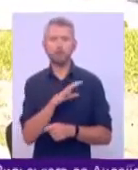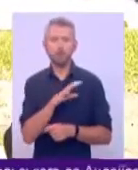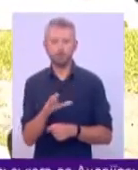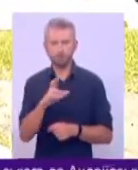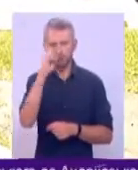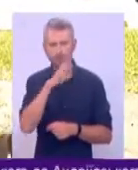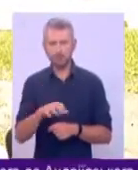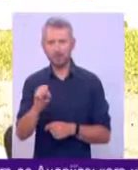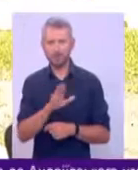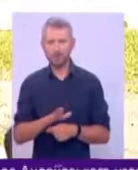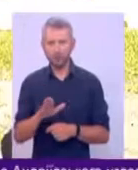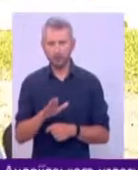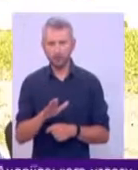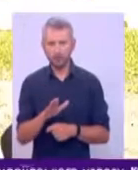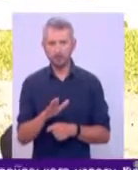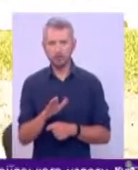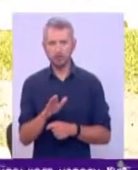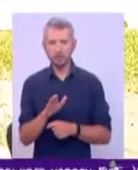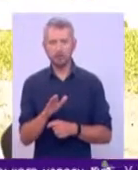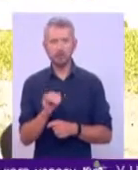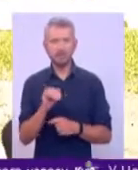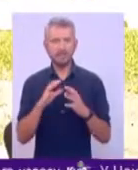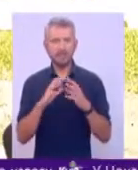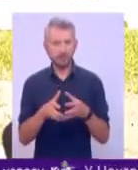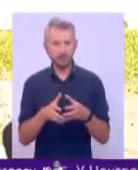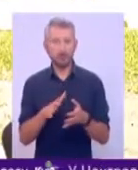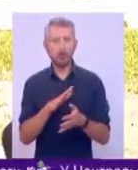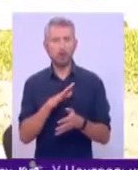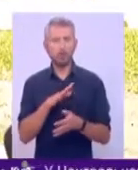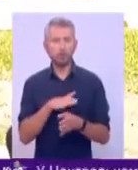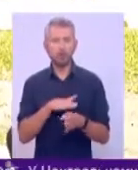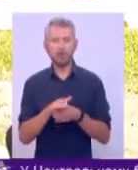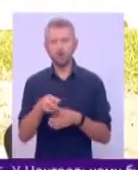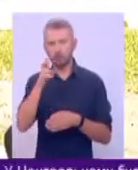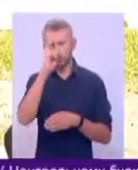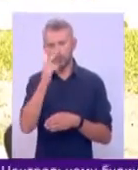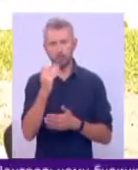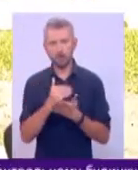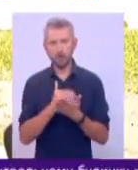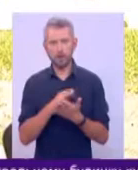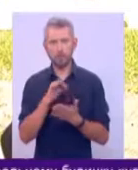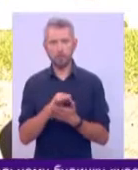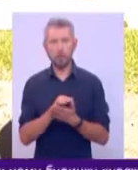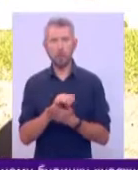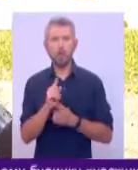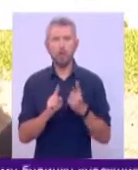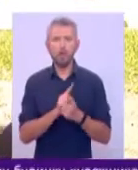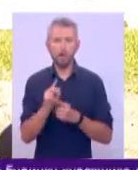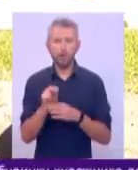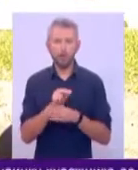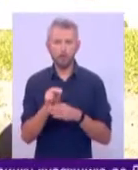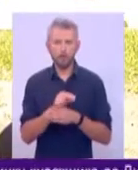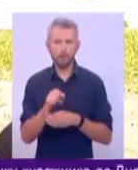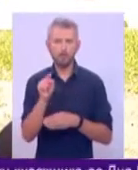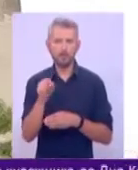країн Європи і світу, існувала ціла державна програма по реновації